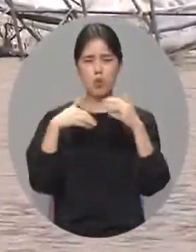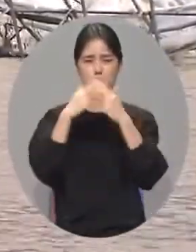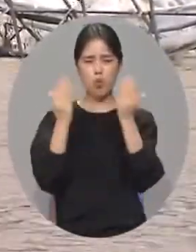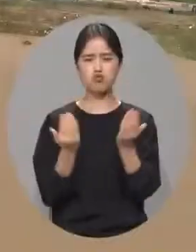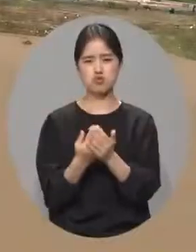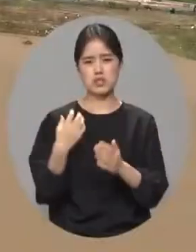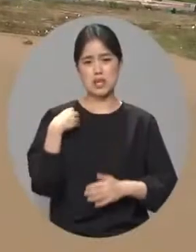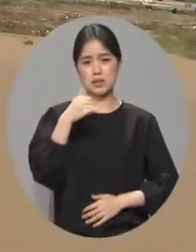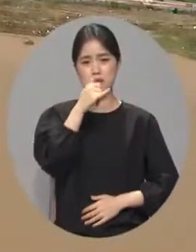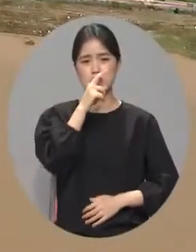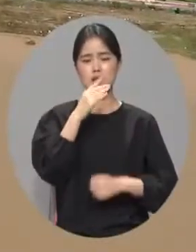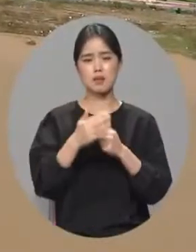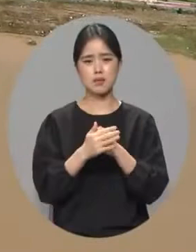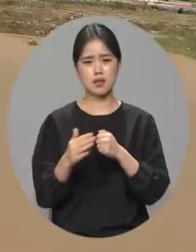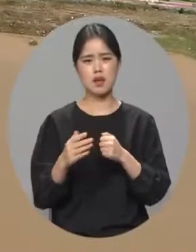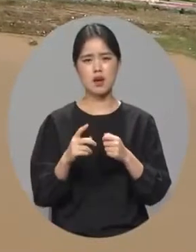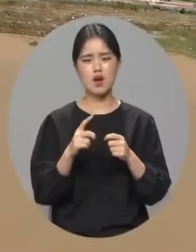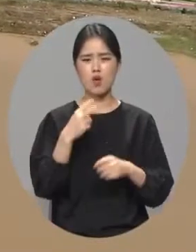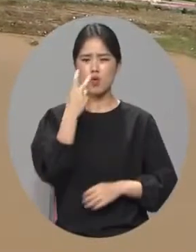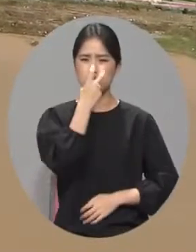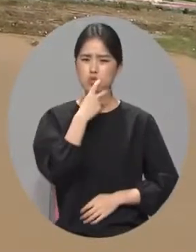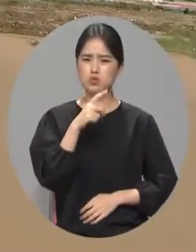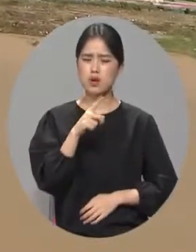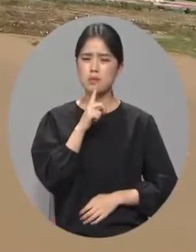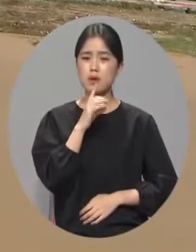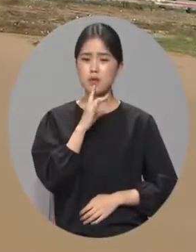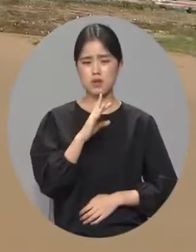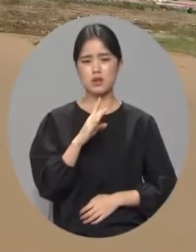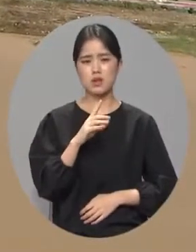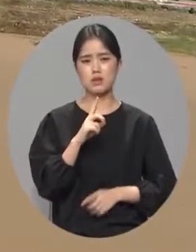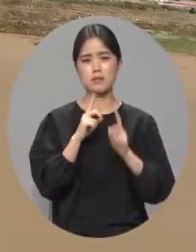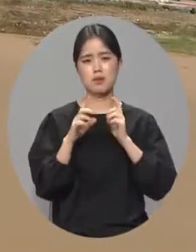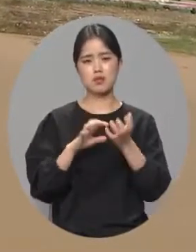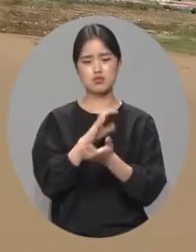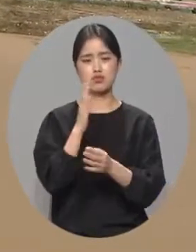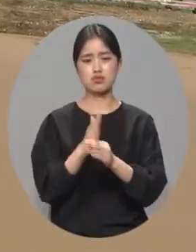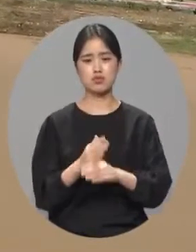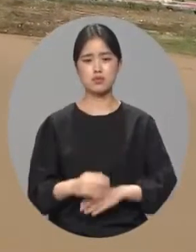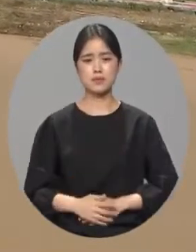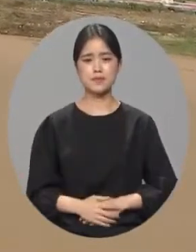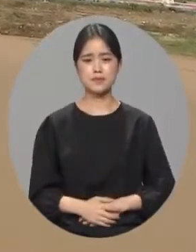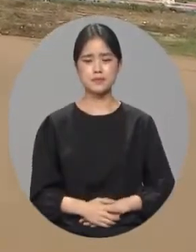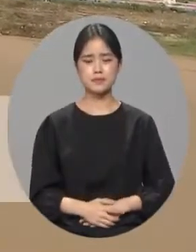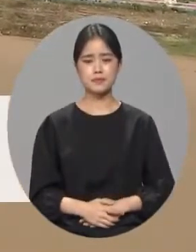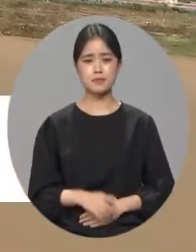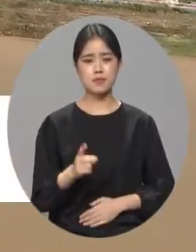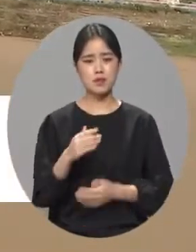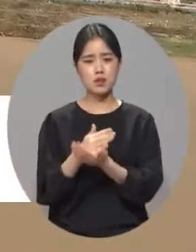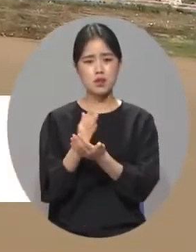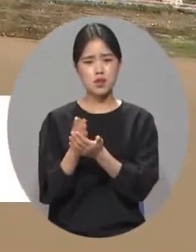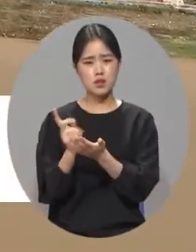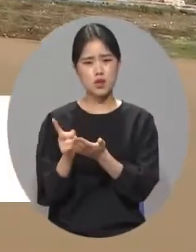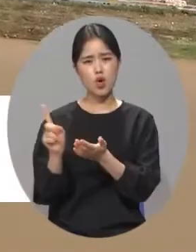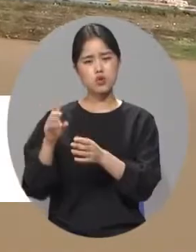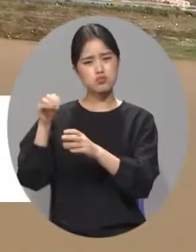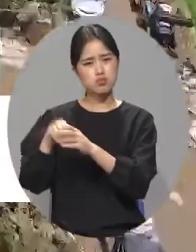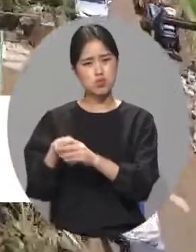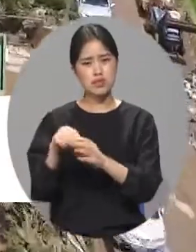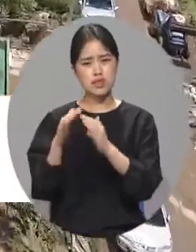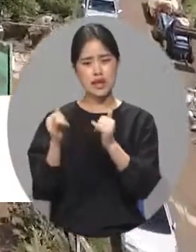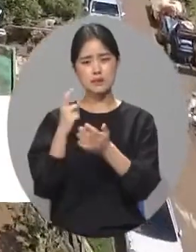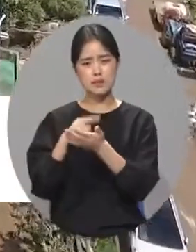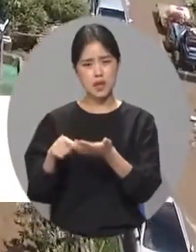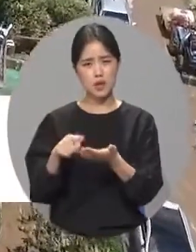있다고 밝혀 그야말로 맹탕 조사라는 비판이 제기되고 있습니다. 이러이러한 부분은 인재에 포함되고 이러이러한